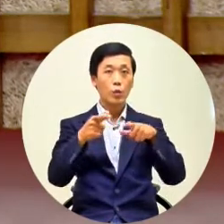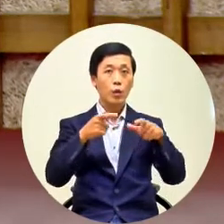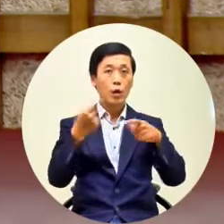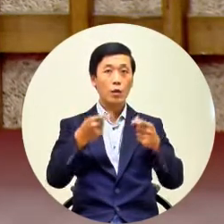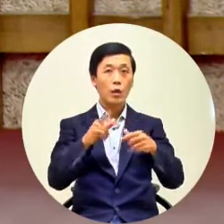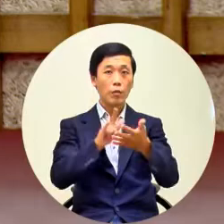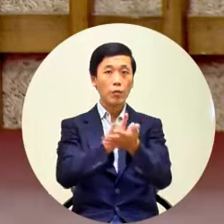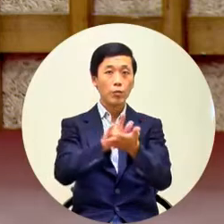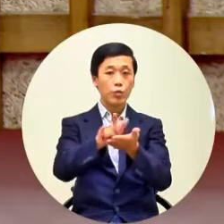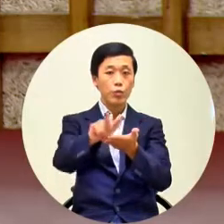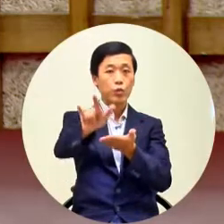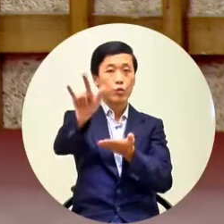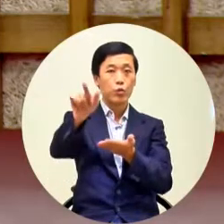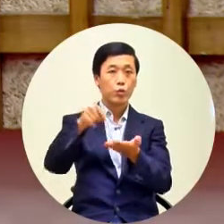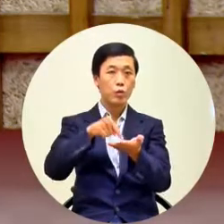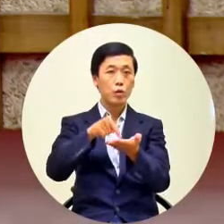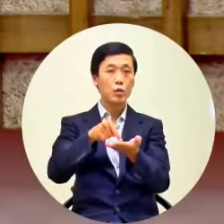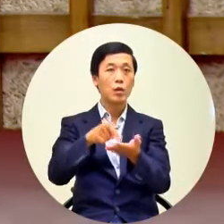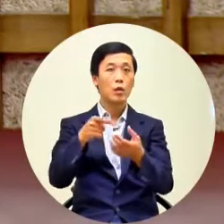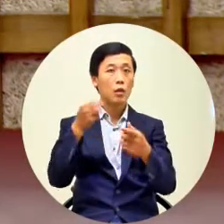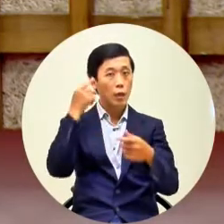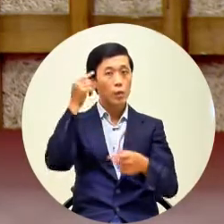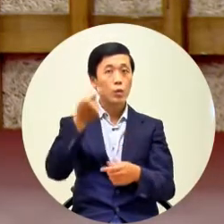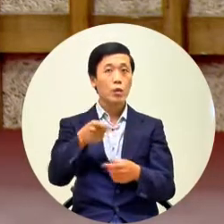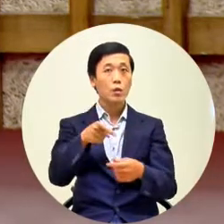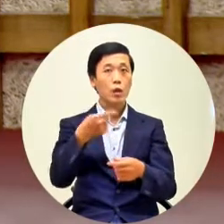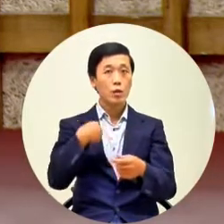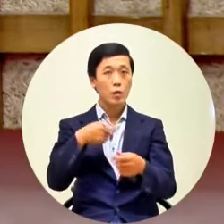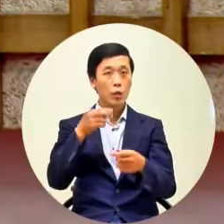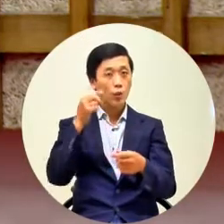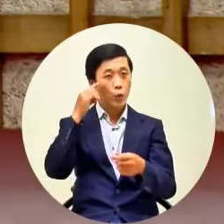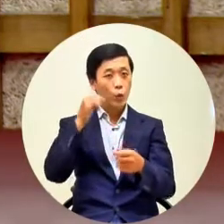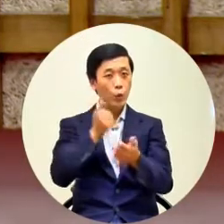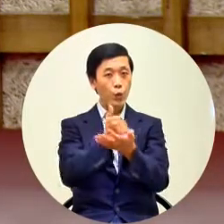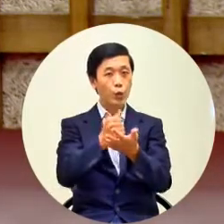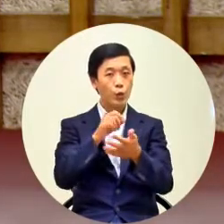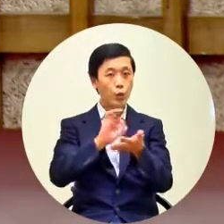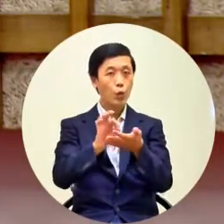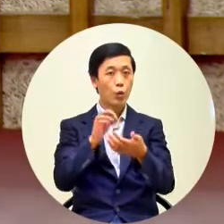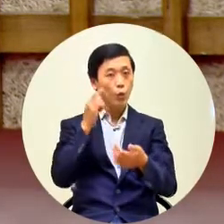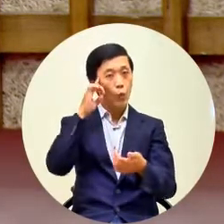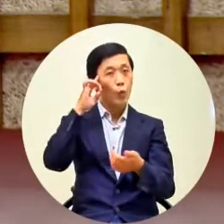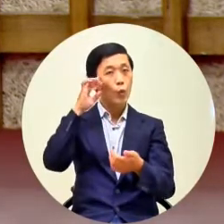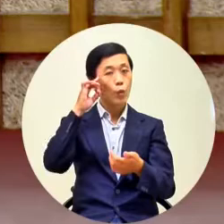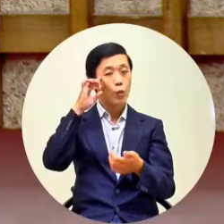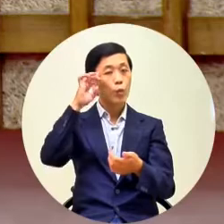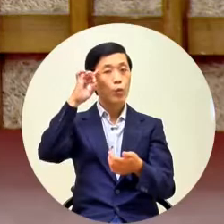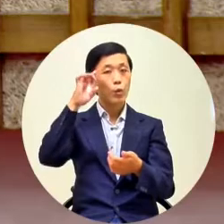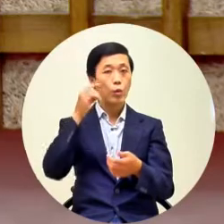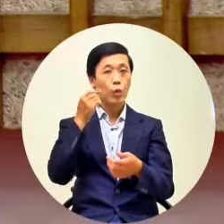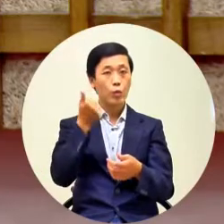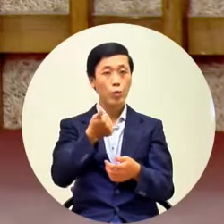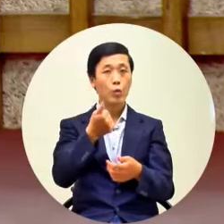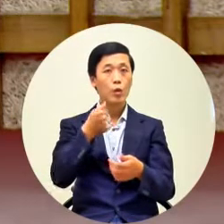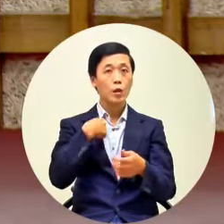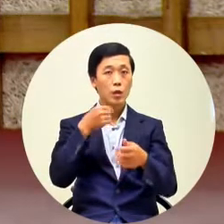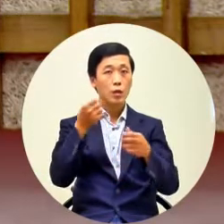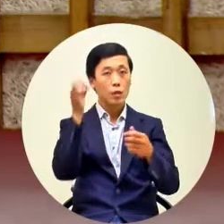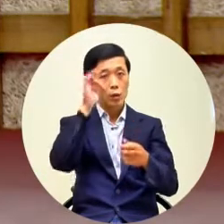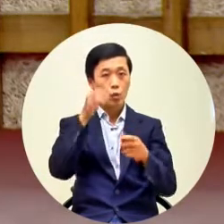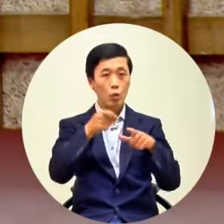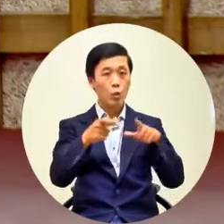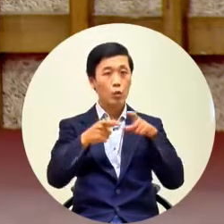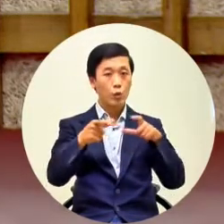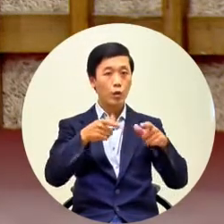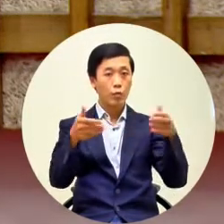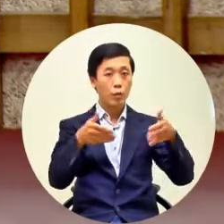等，这些呢，其实只要运用一些巧思，找到地方的特色，都可以在公园开辟的时候进行